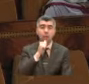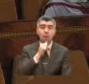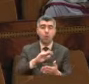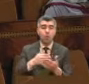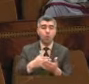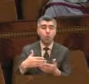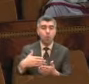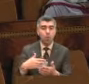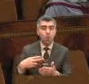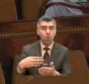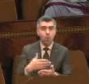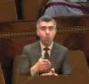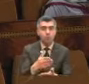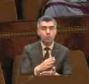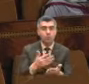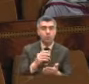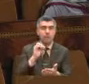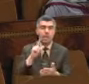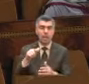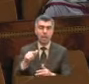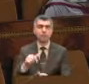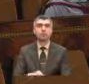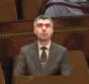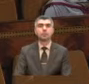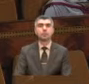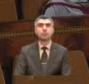الاسماك والتكاثر ديالها. كذلك وصلوا ان